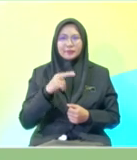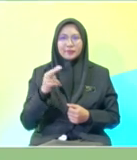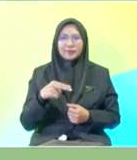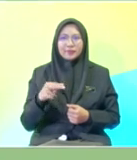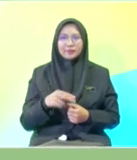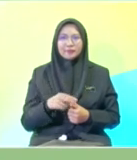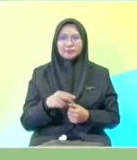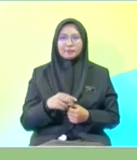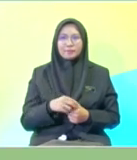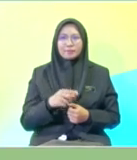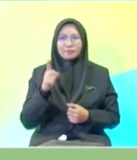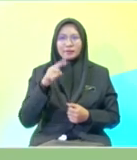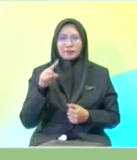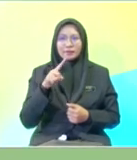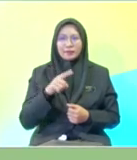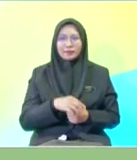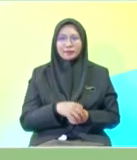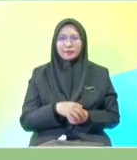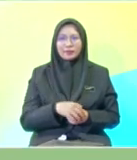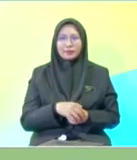contoh yang kedua